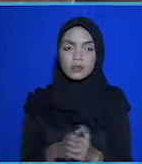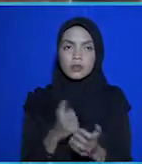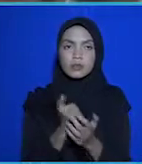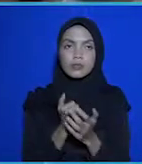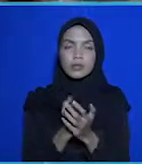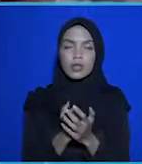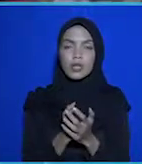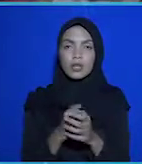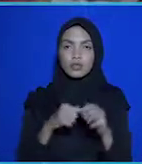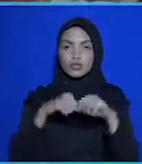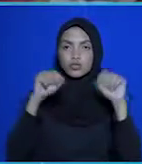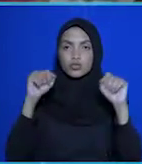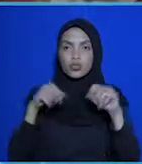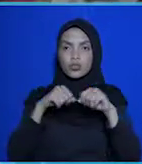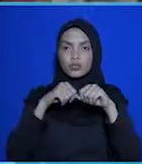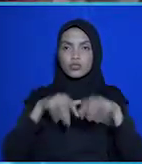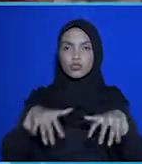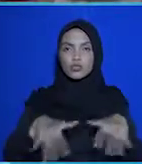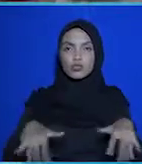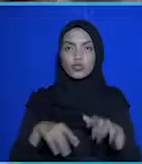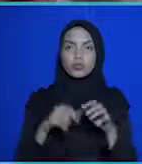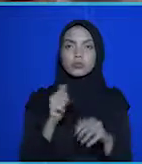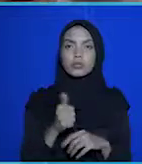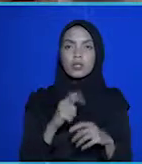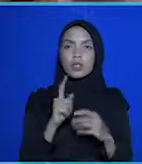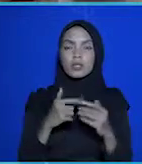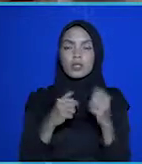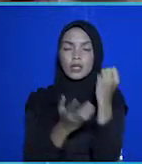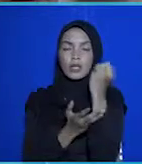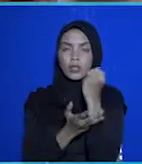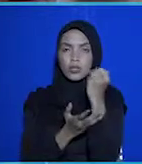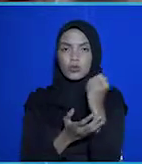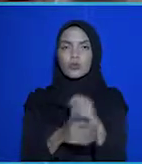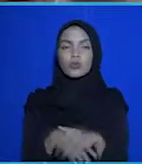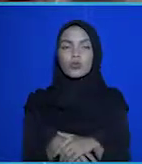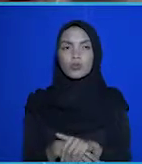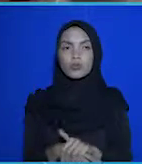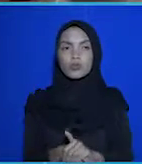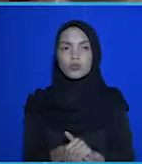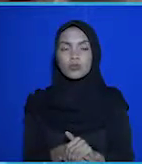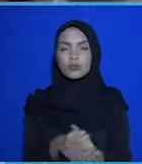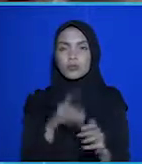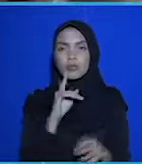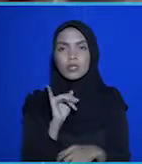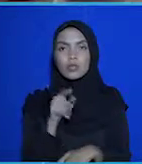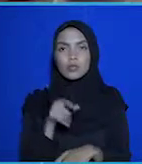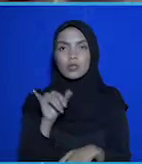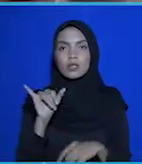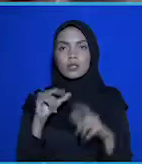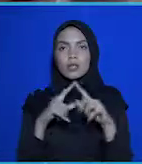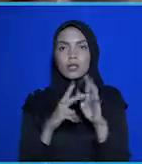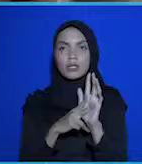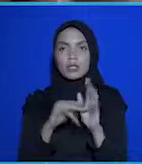strukturnya, tidak keseluruhan. Dindingnya bisa dari kayu maupun dari itu. Gitu, Mbak ya.